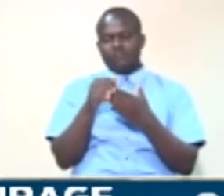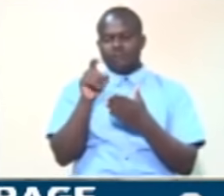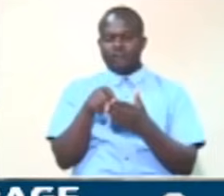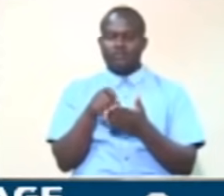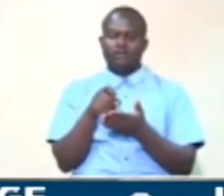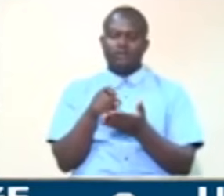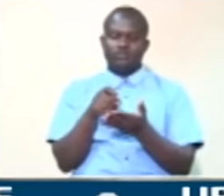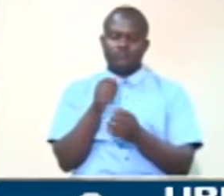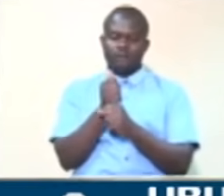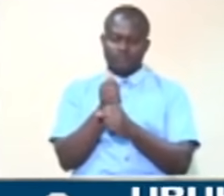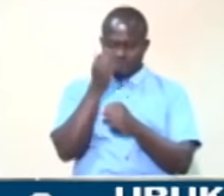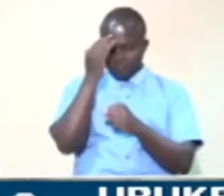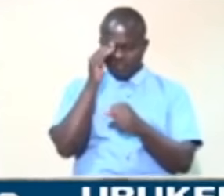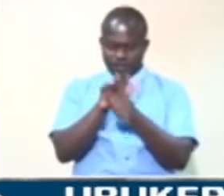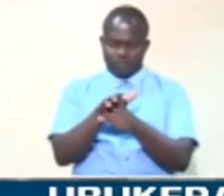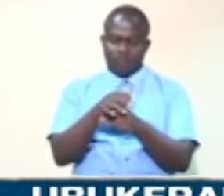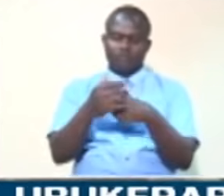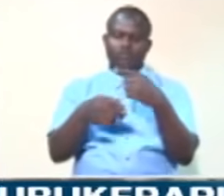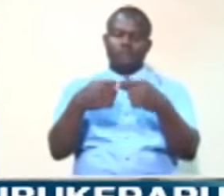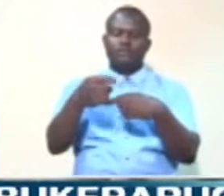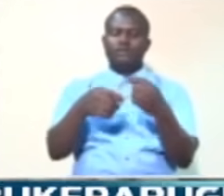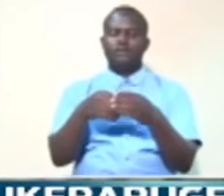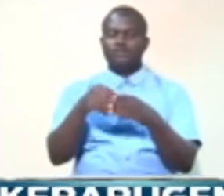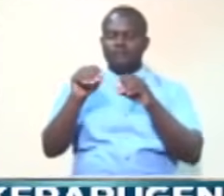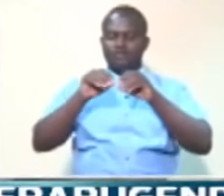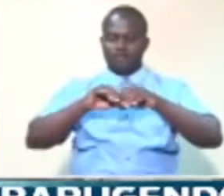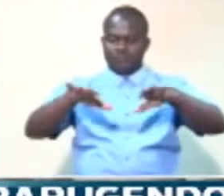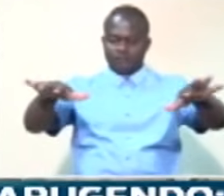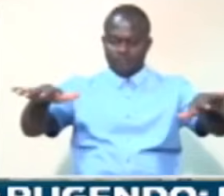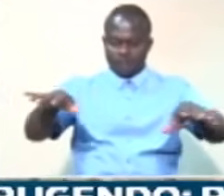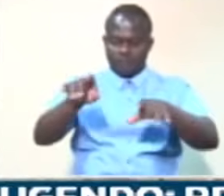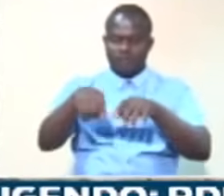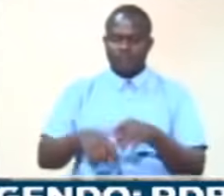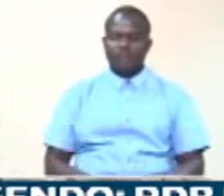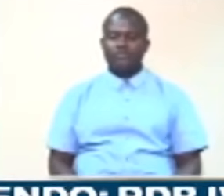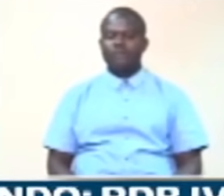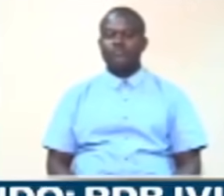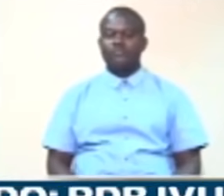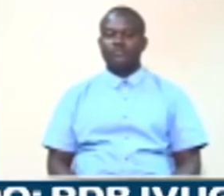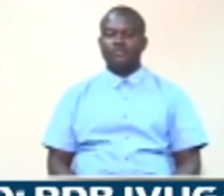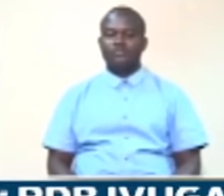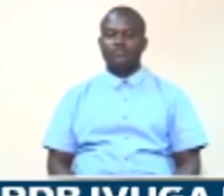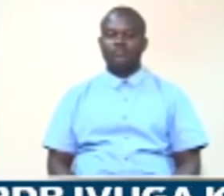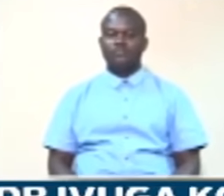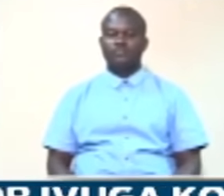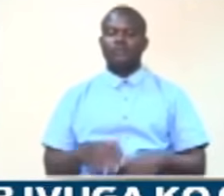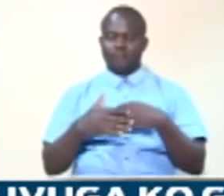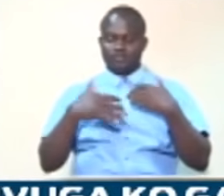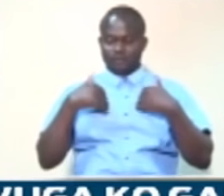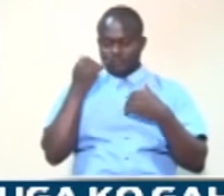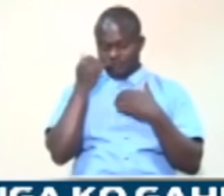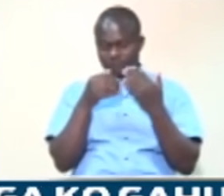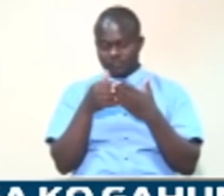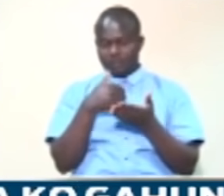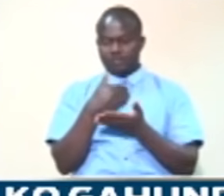kuko tugenda tubikora turi benshi nibwo n'amaraso agera ku bantu benshi bayakeneye. Amaraso ni ubuzima, nubwo umuntu